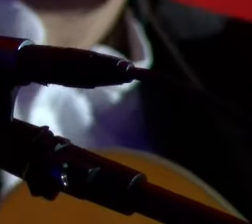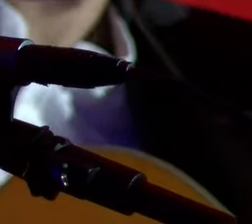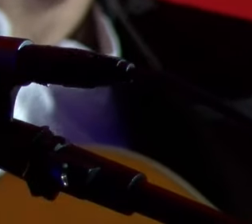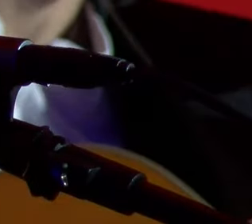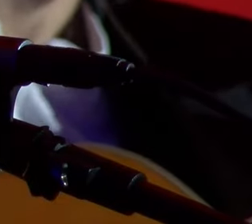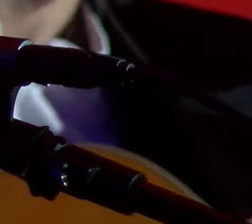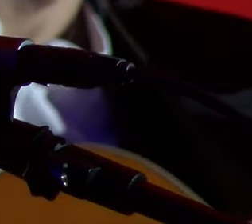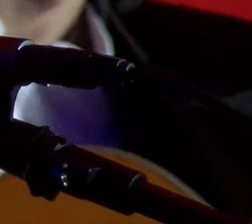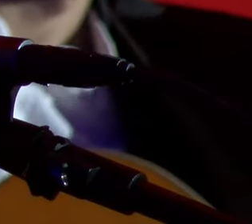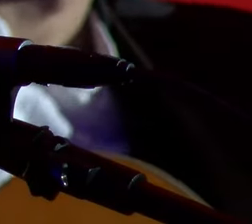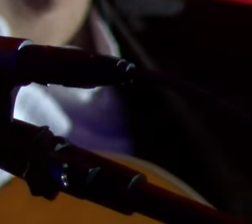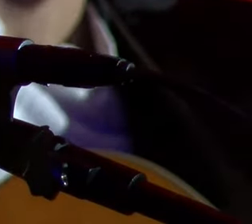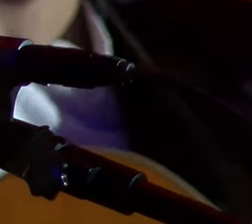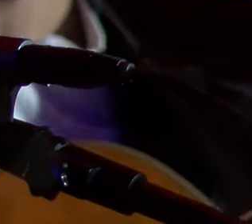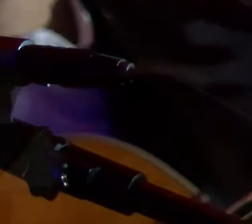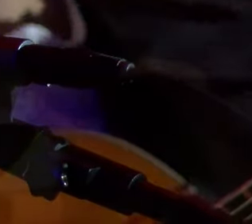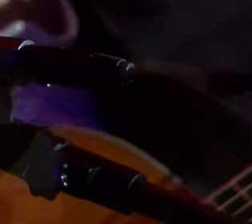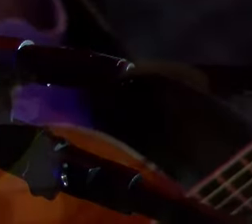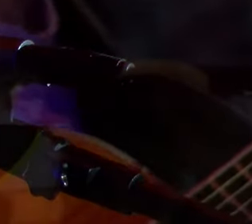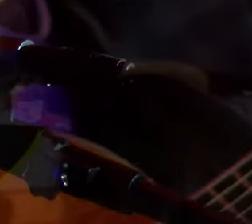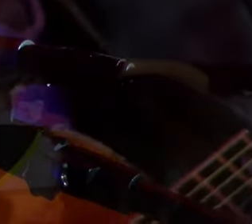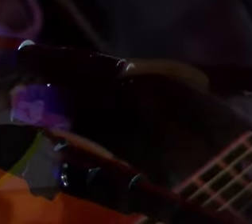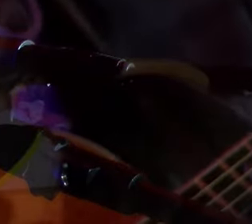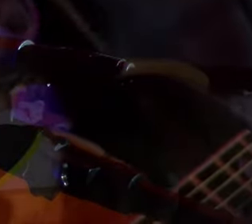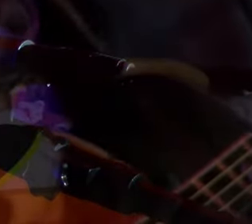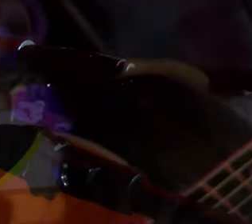Jedno zawsze niech będzie